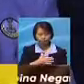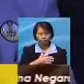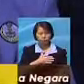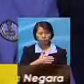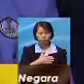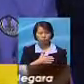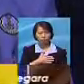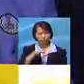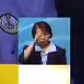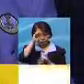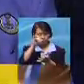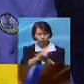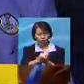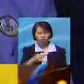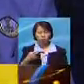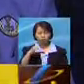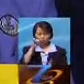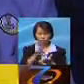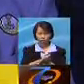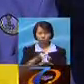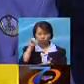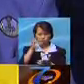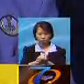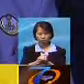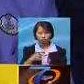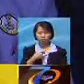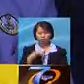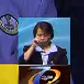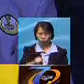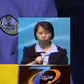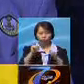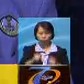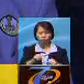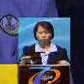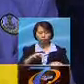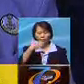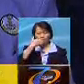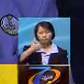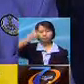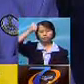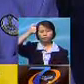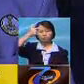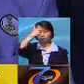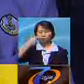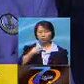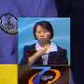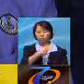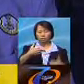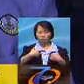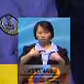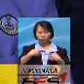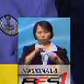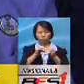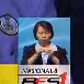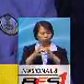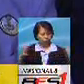placed is confident that we have to do better because we are the one who have more number